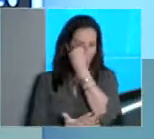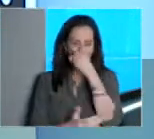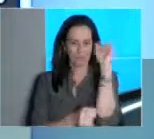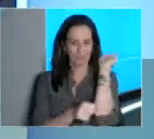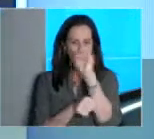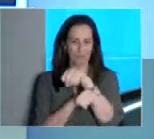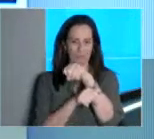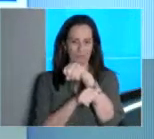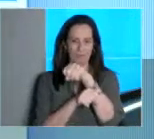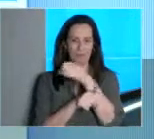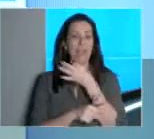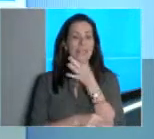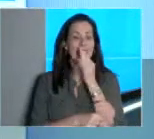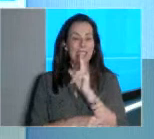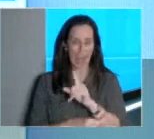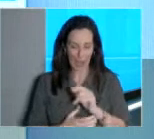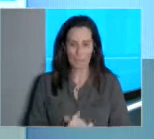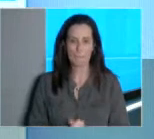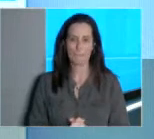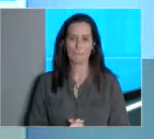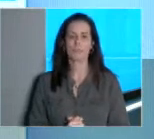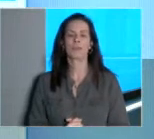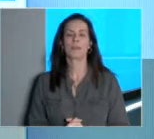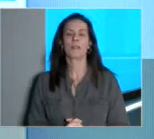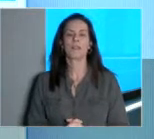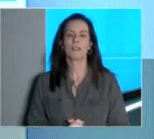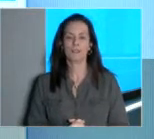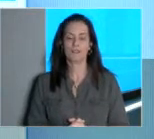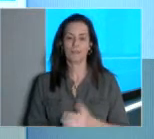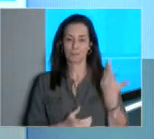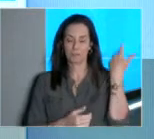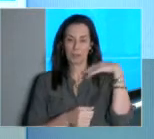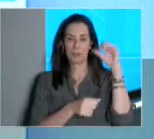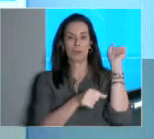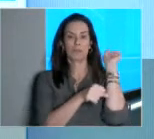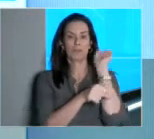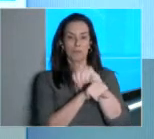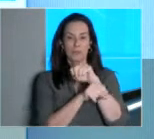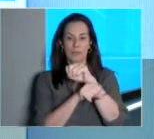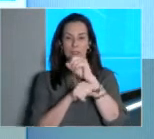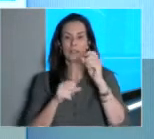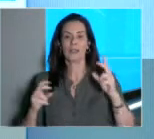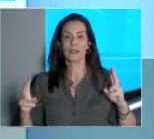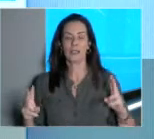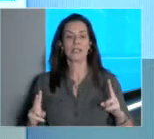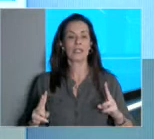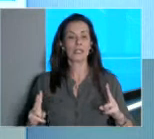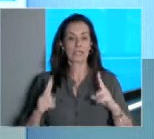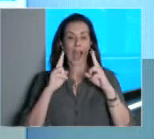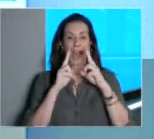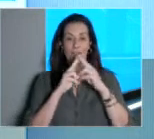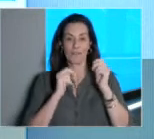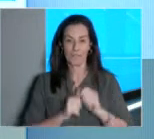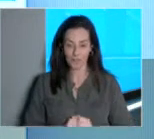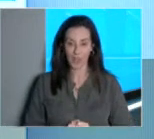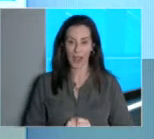ישראל בעתודה, נבחרת ישראל בכדורסל, שניצחה אתמול את נבחרת צרפת בחצי הגמר, תעלה היום למשחק הגמר